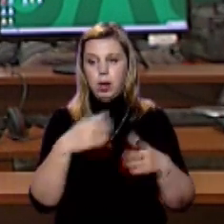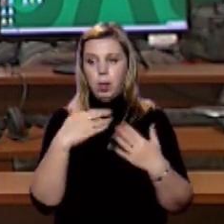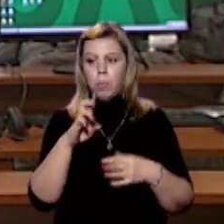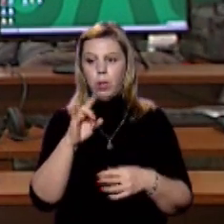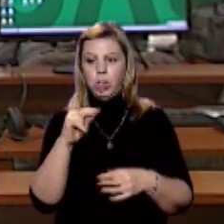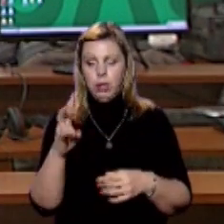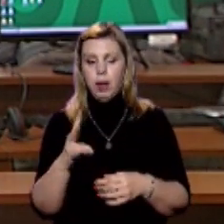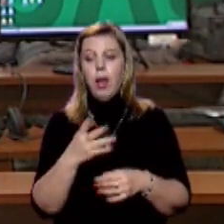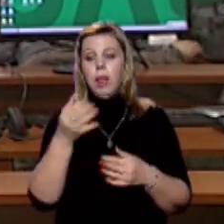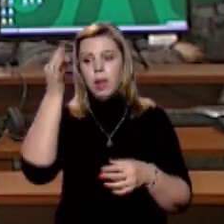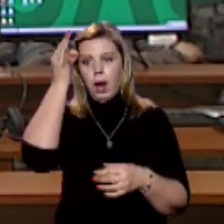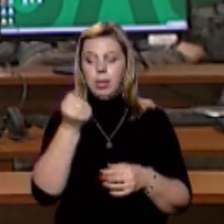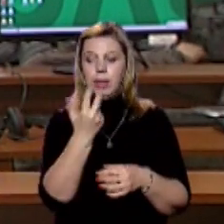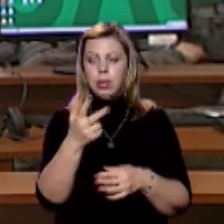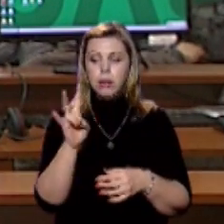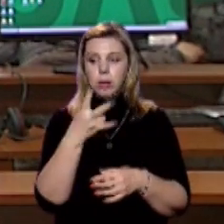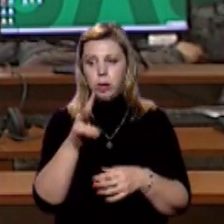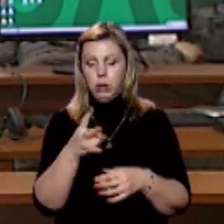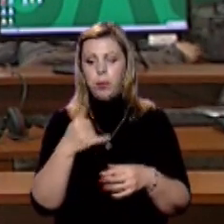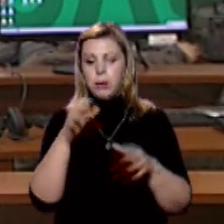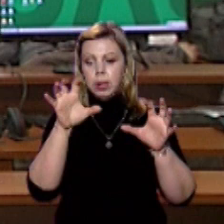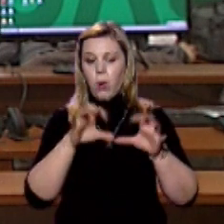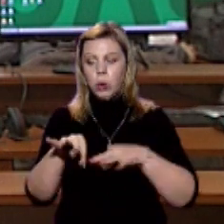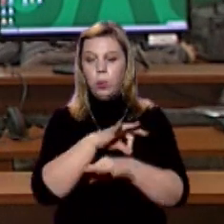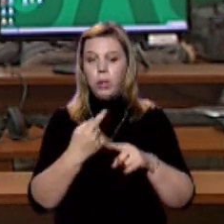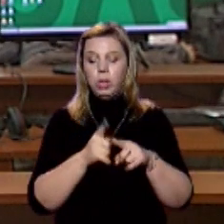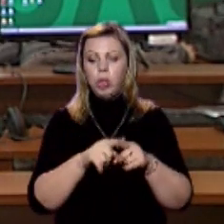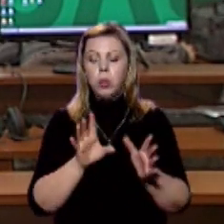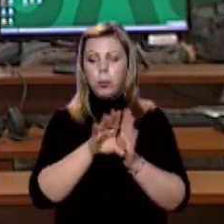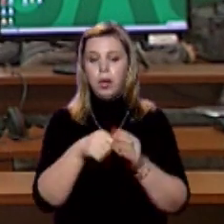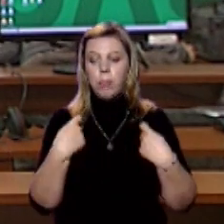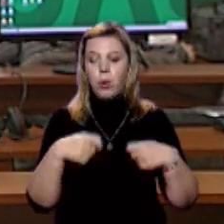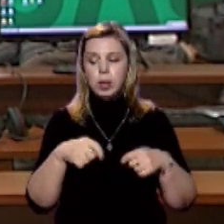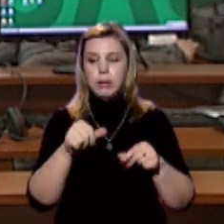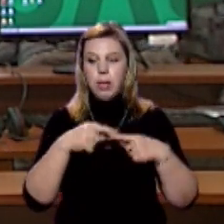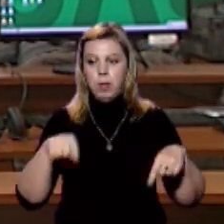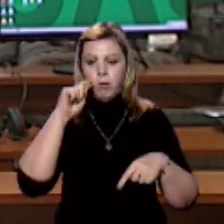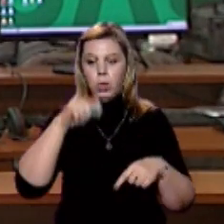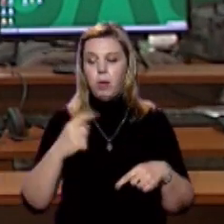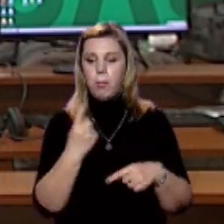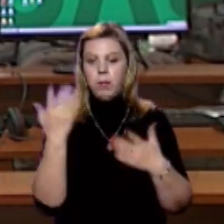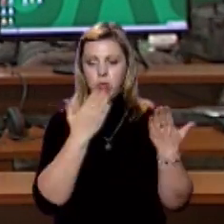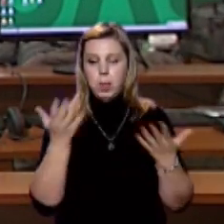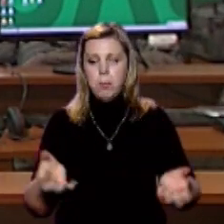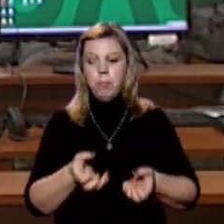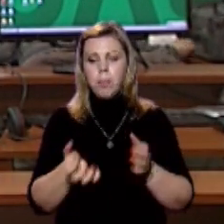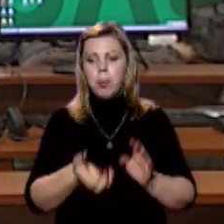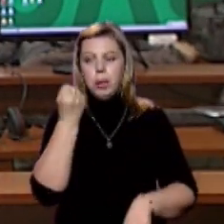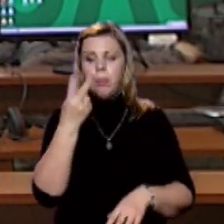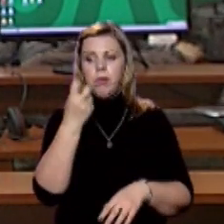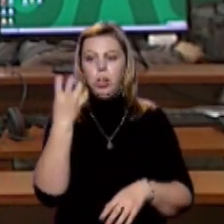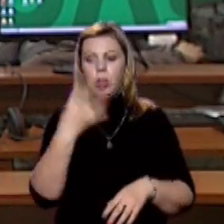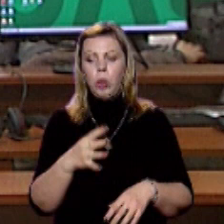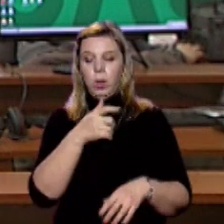Ігор Борчан. Нагадую, 13 листопада законопроєкт щодо запровадження ринку землі в Україні в першому читанні підтримали 240